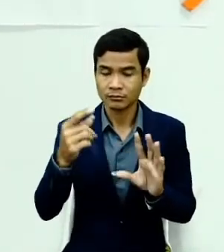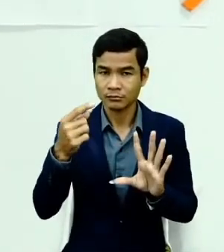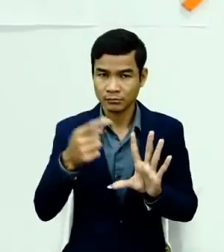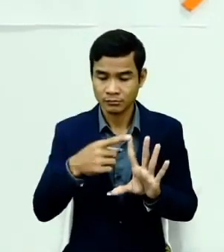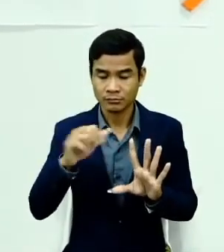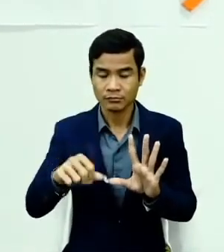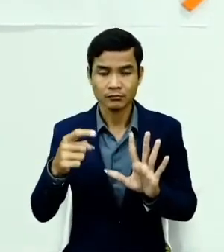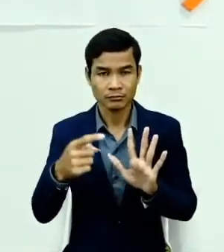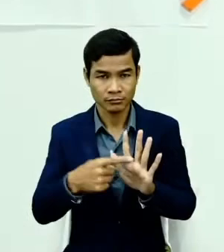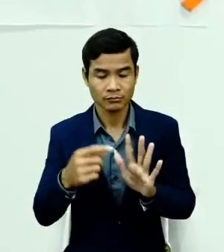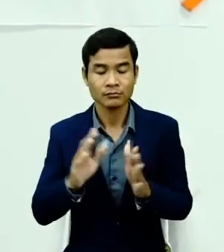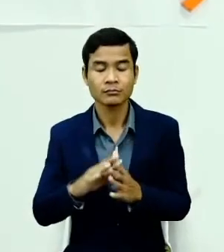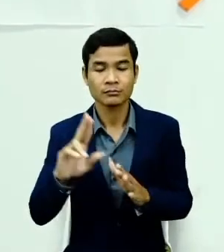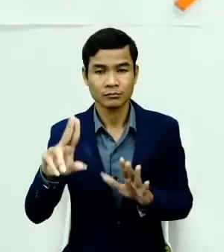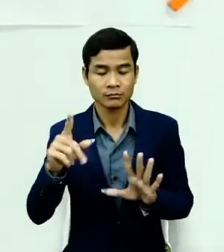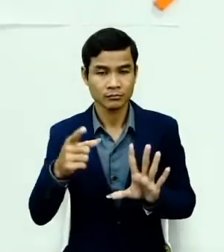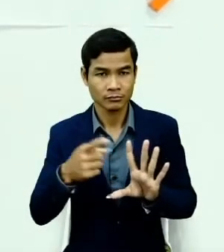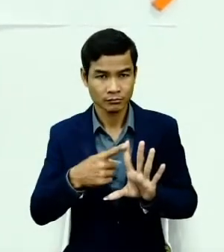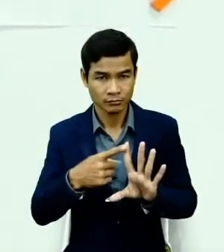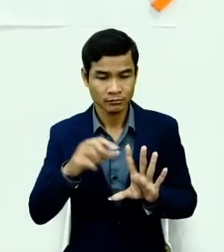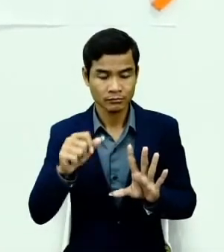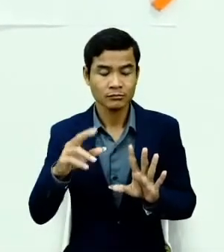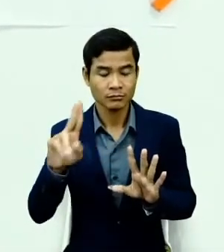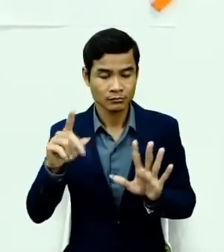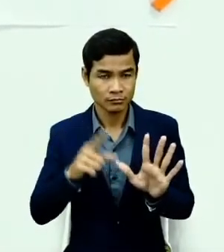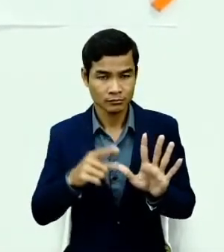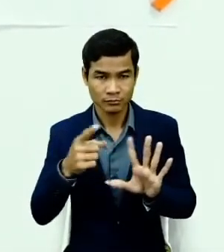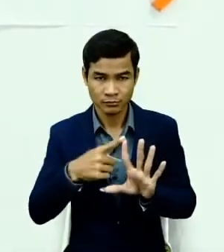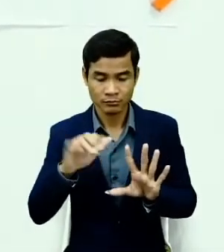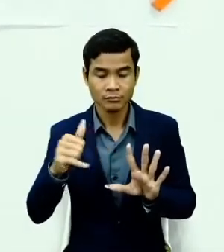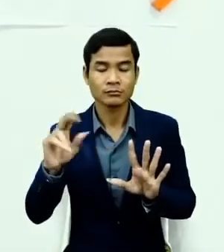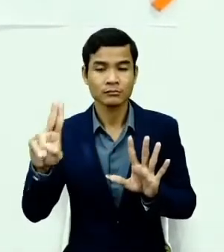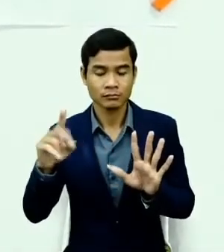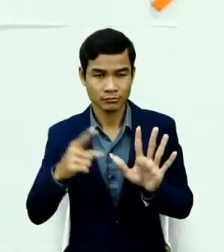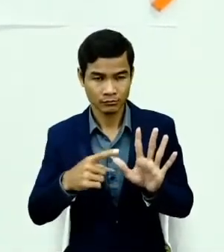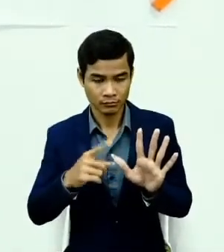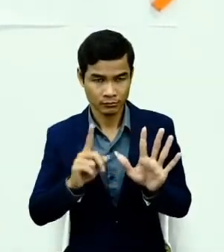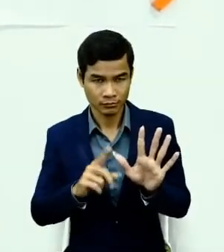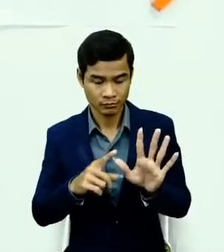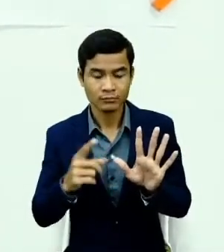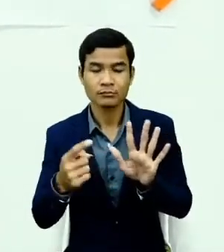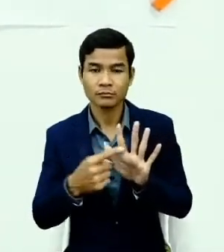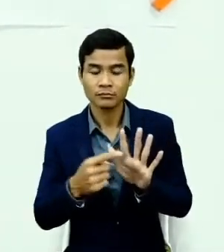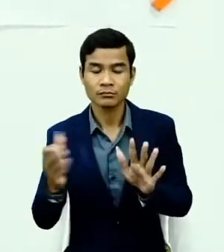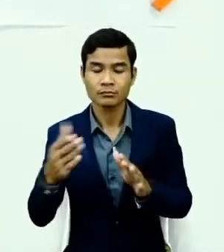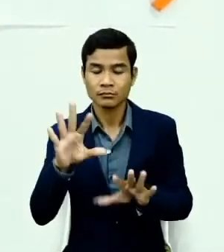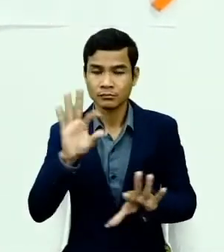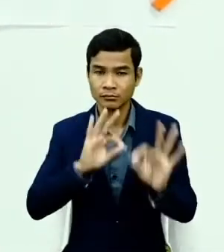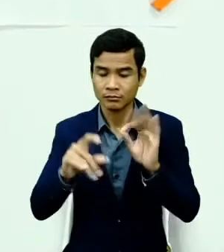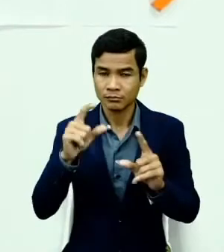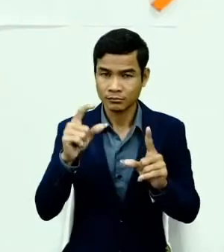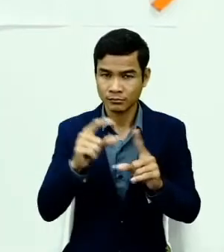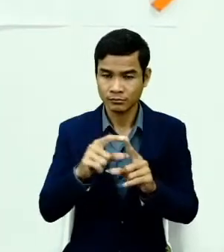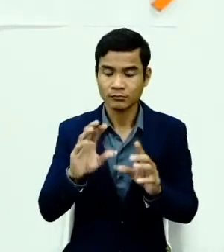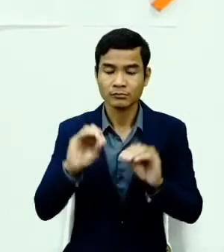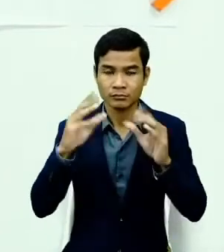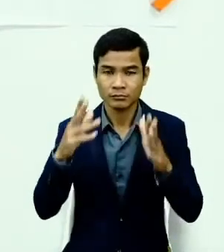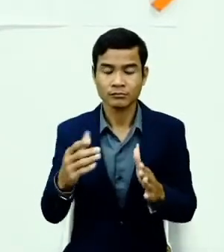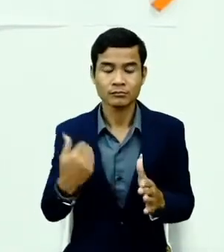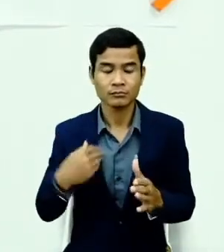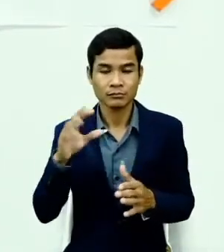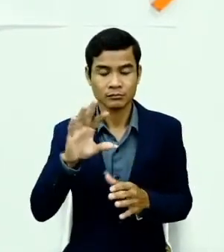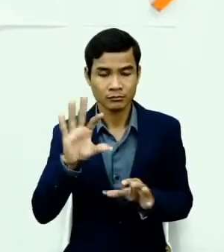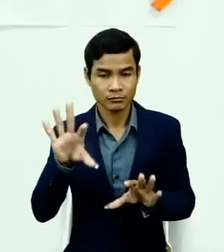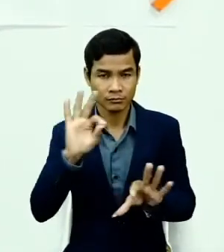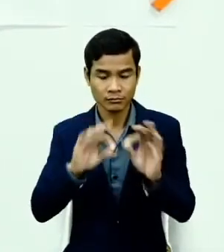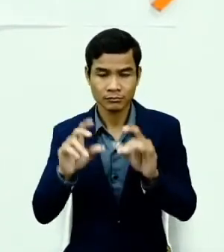គឺអ៊ីអឺចាអ្នកគ្រូណែនាំកូនម្ដងទៀតគឺអ្នកគ្រូឲ្យកូនកូនជ្រើសរើសពាក្យដែលអ្នកគ្រូសរសេរនេះគឺមាន